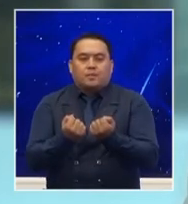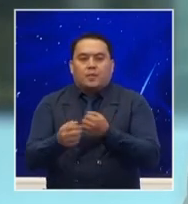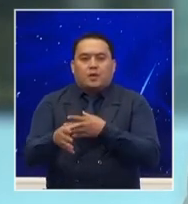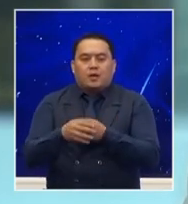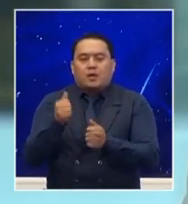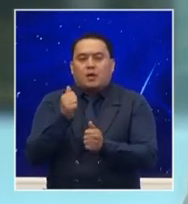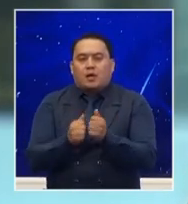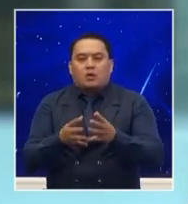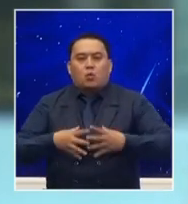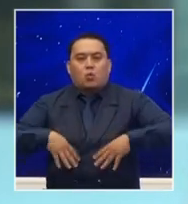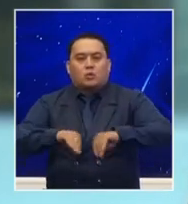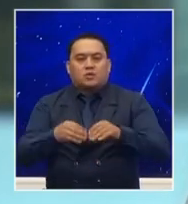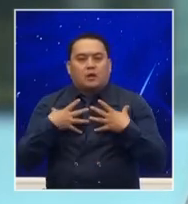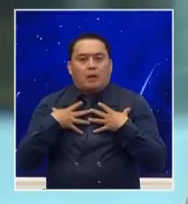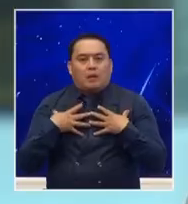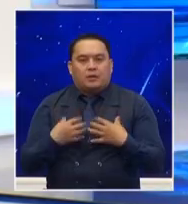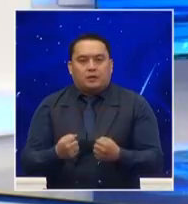отбасына тілейтінім